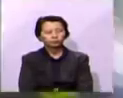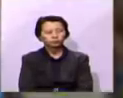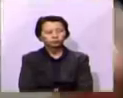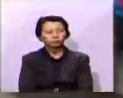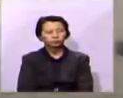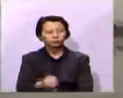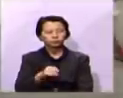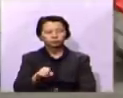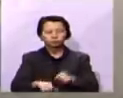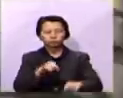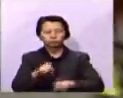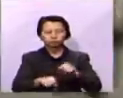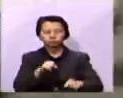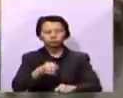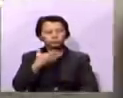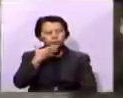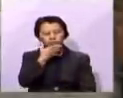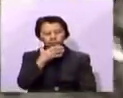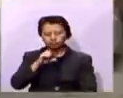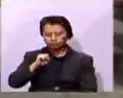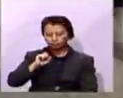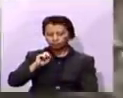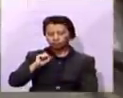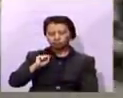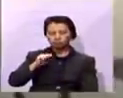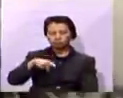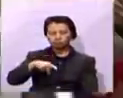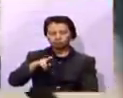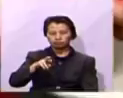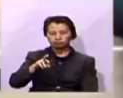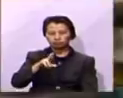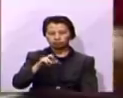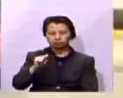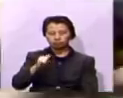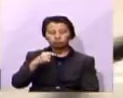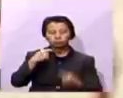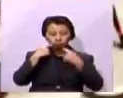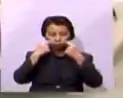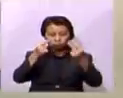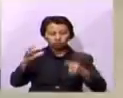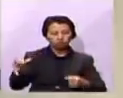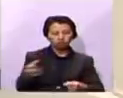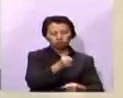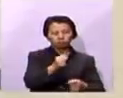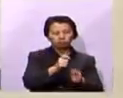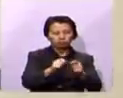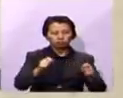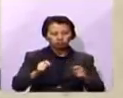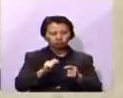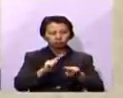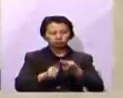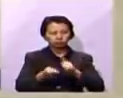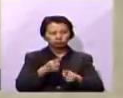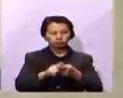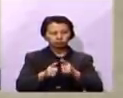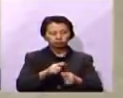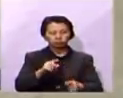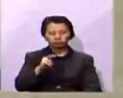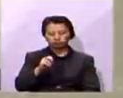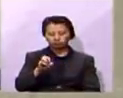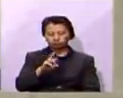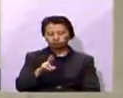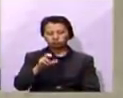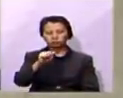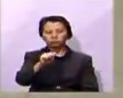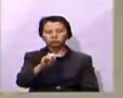Sementara itu, pelumba muda pasukan Sapura Cycling Muhammad Zawawi Azman berjaya mengambil alih tempat rakan sepasukan Muhammad Nur